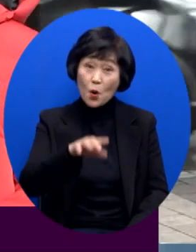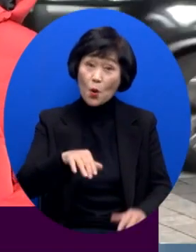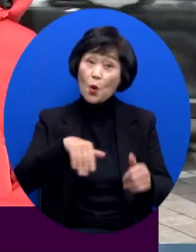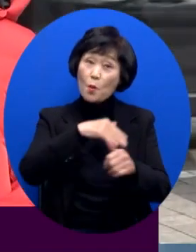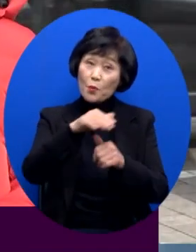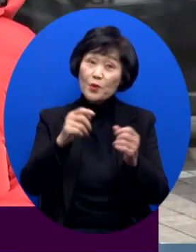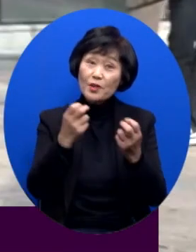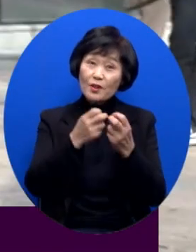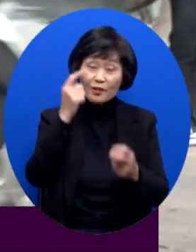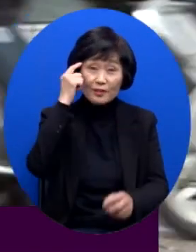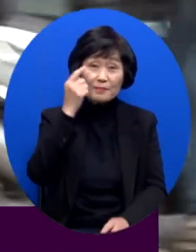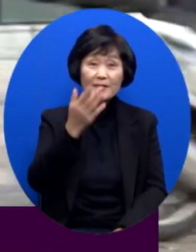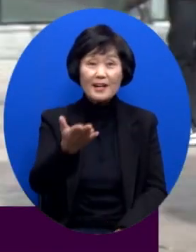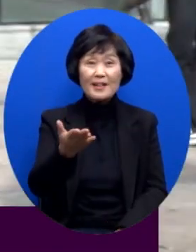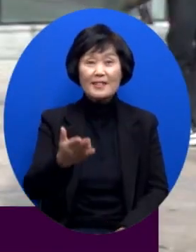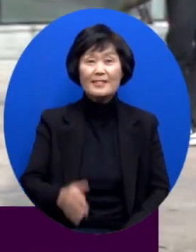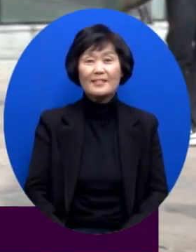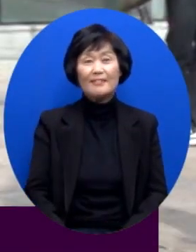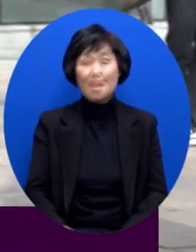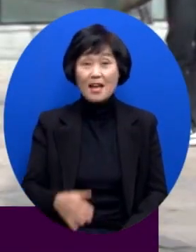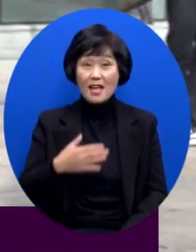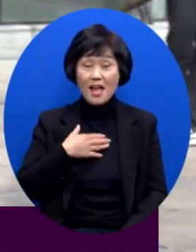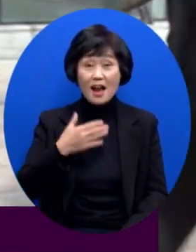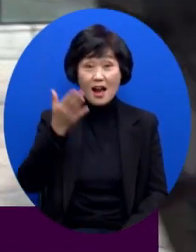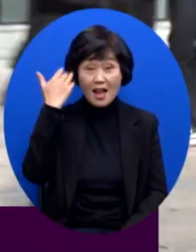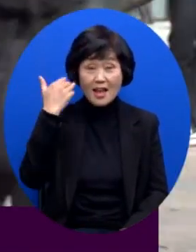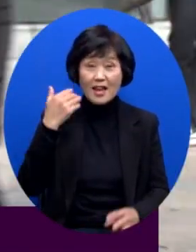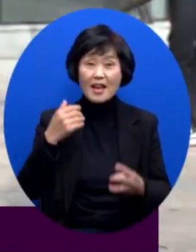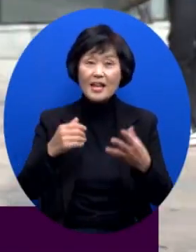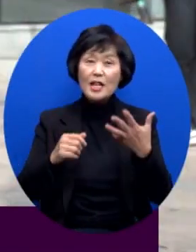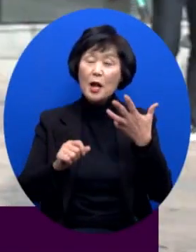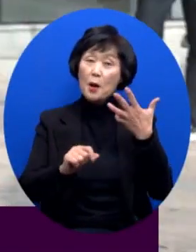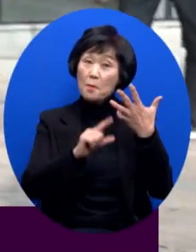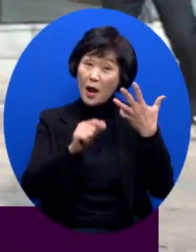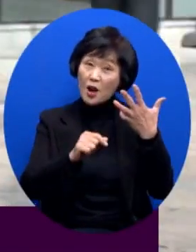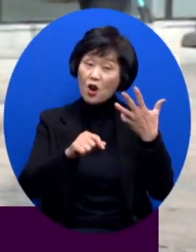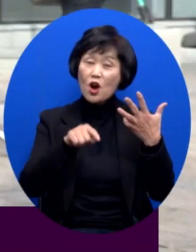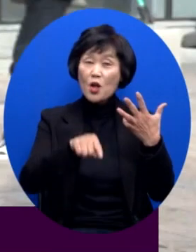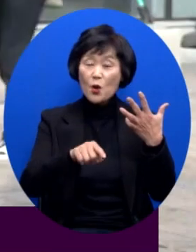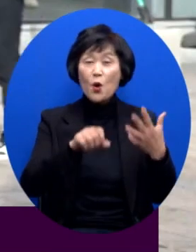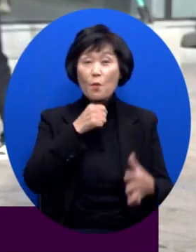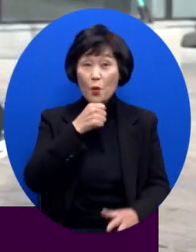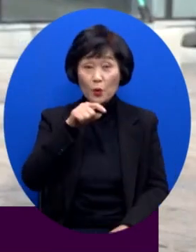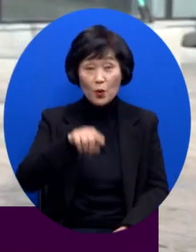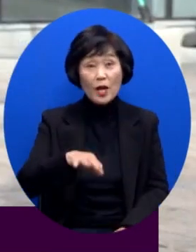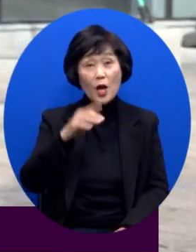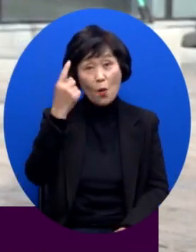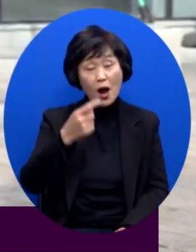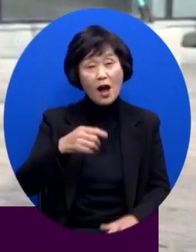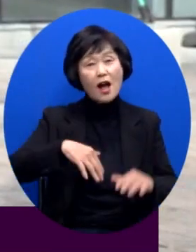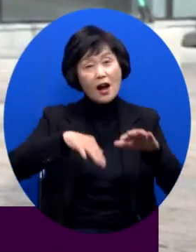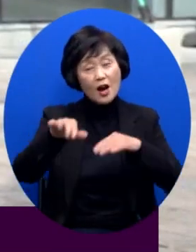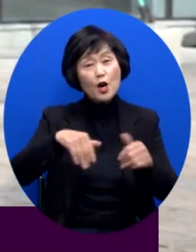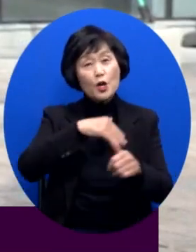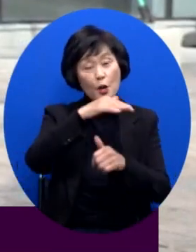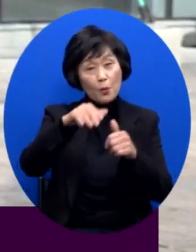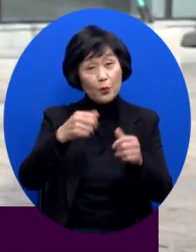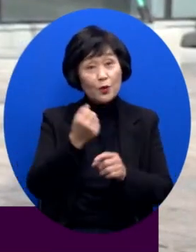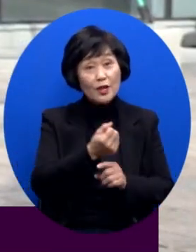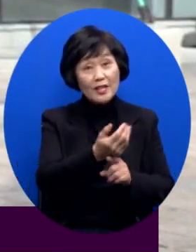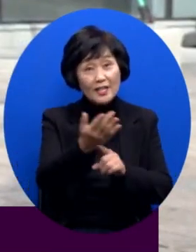어떻습니까? 네, 제가 지난 8월에 이곳 명동에 나와서 거리의 분위기를 전해드린 적이 있었죠.